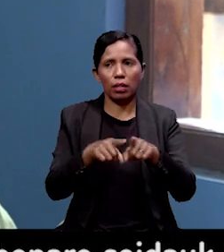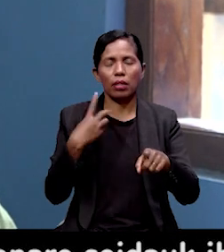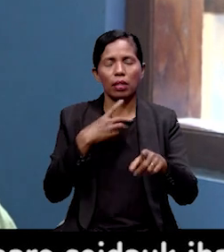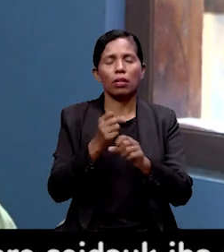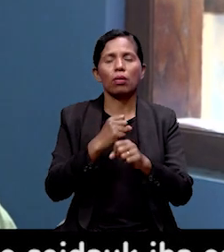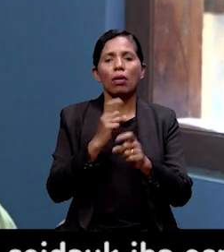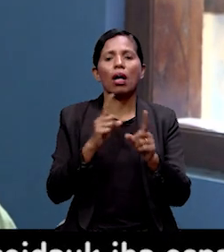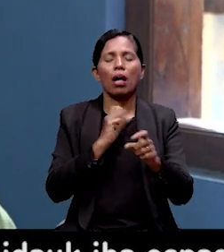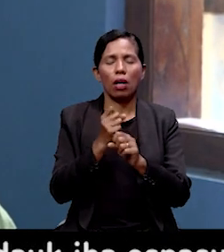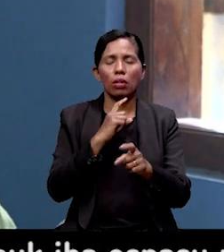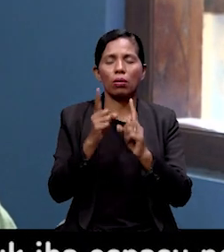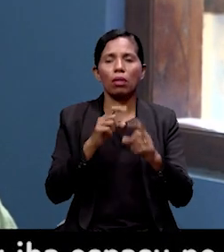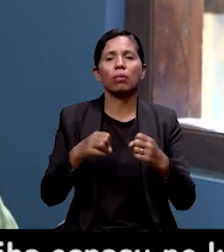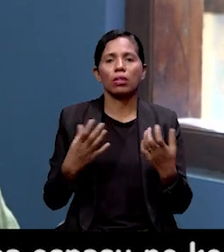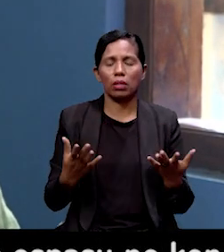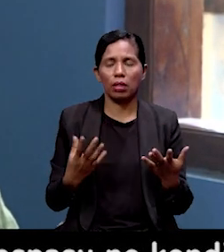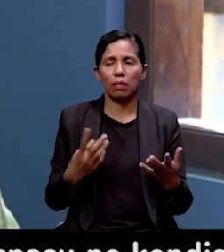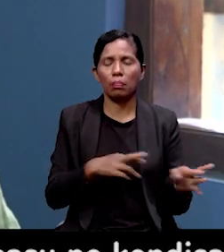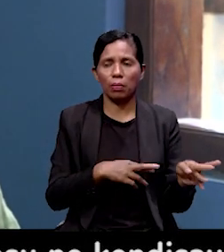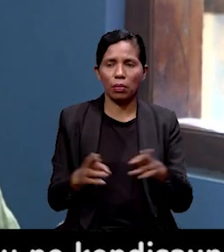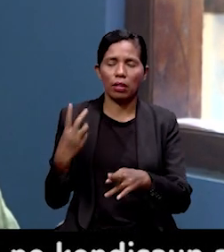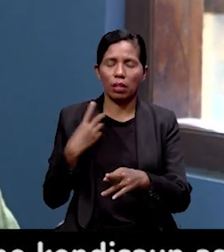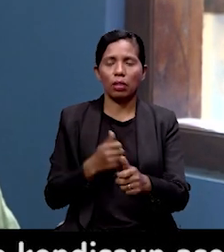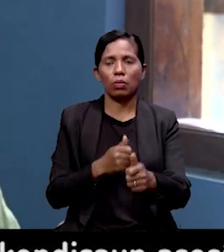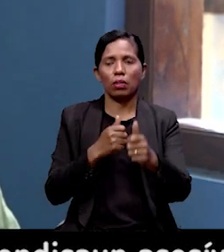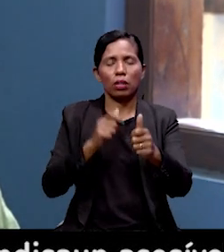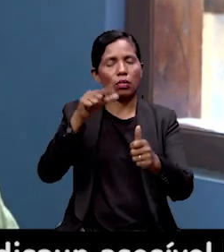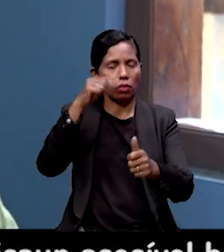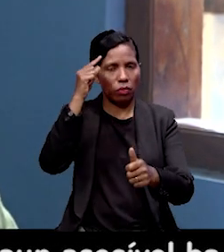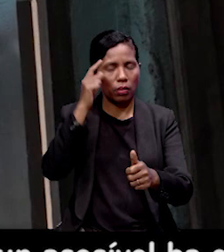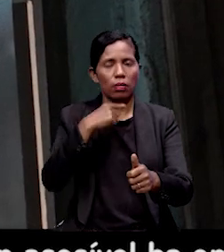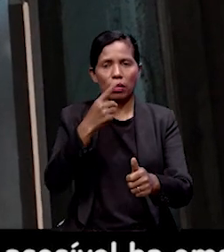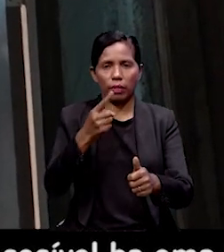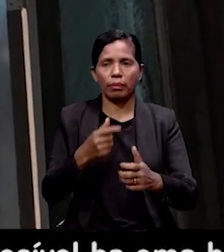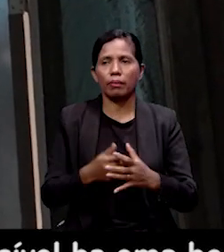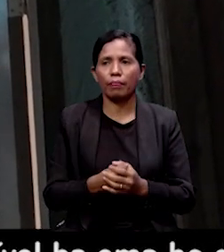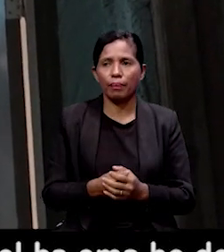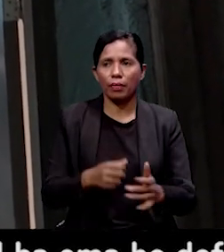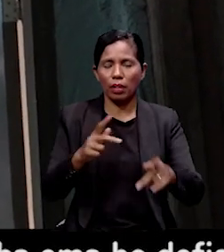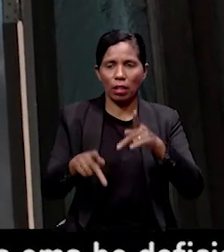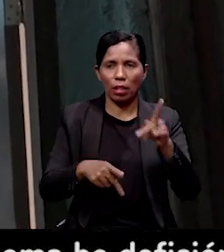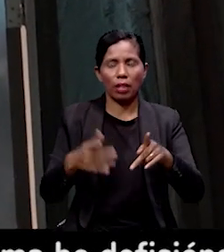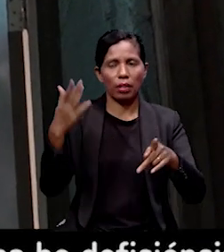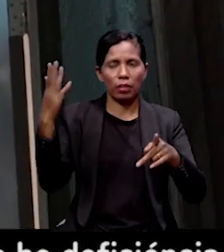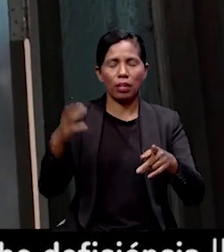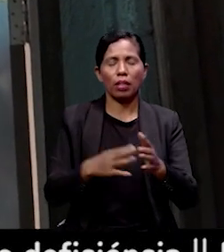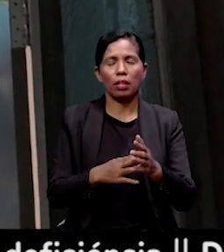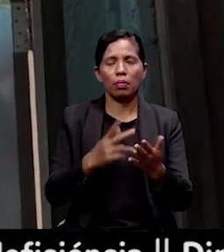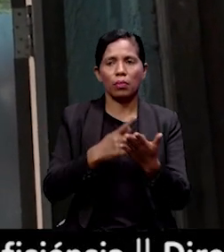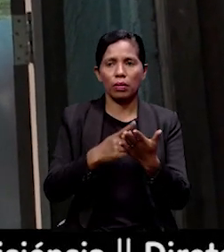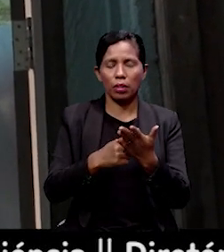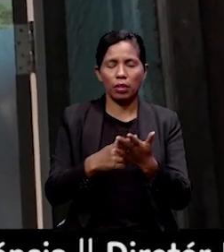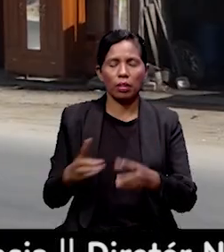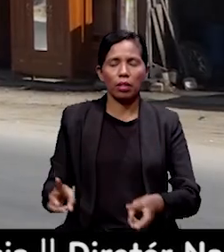ita kuliah unsatan pronto ita alu tirit bom tadi ita comunidade afetada pelo projeto estrada